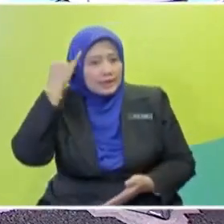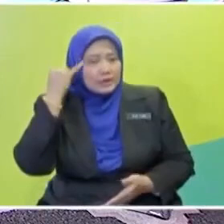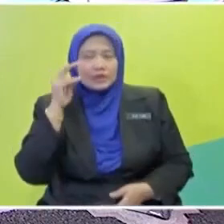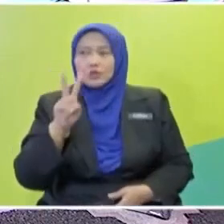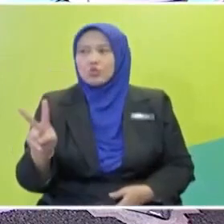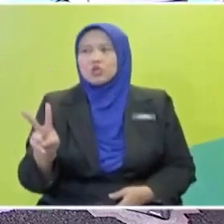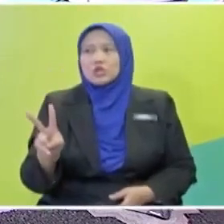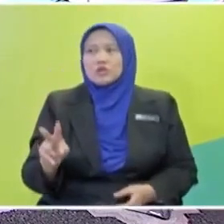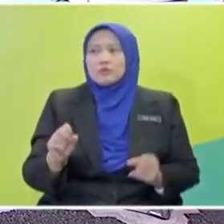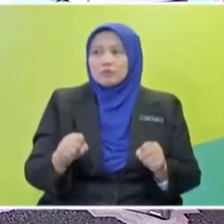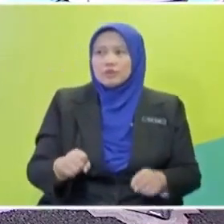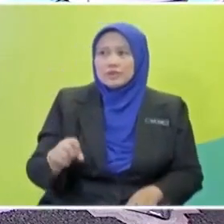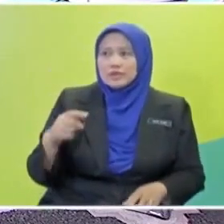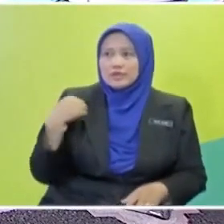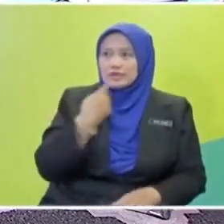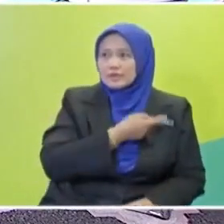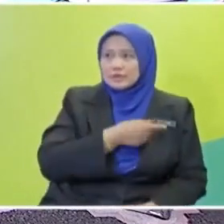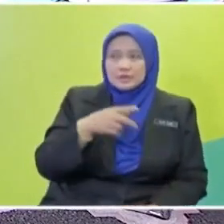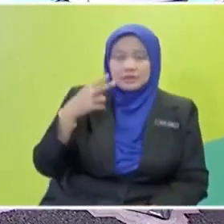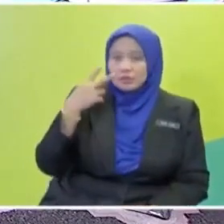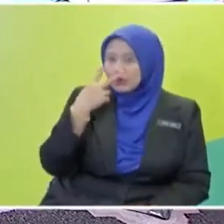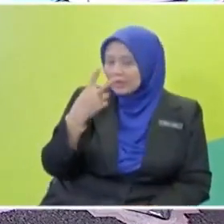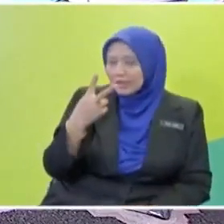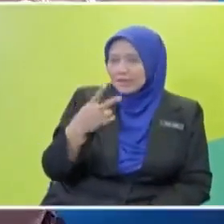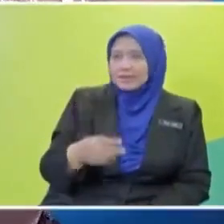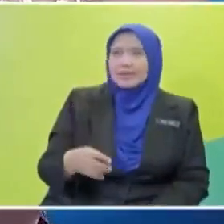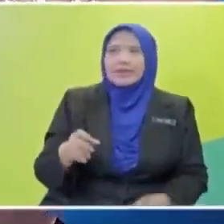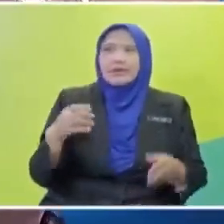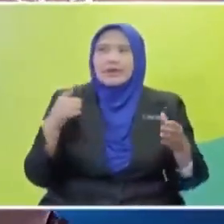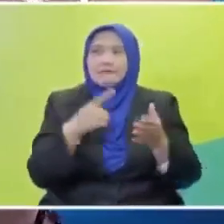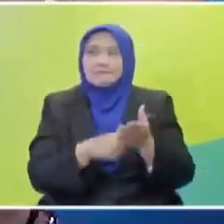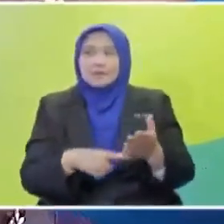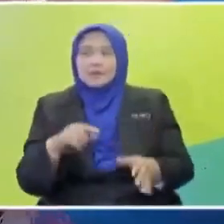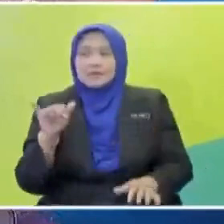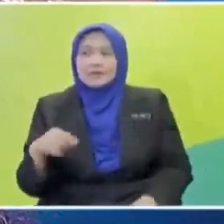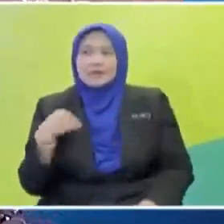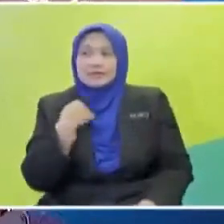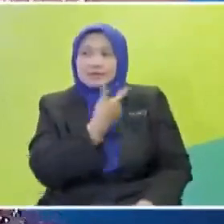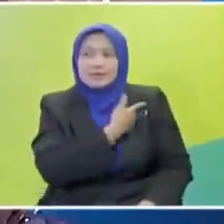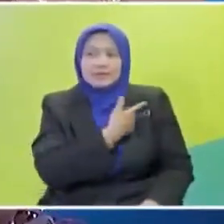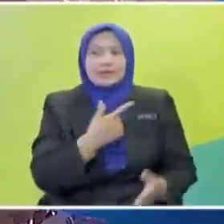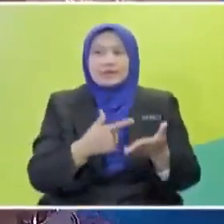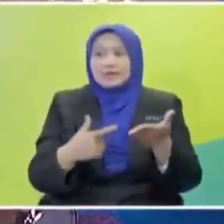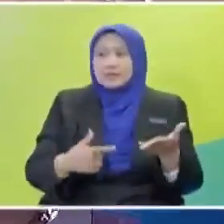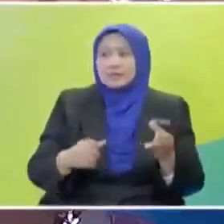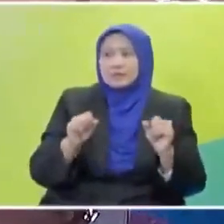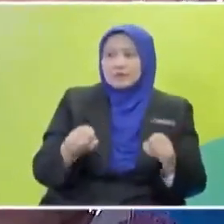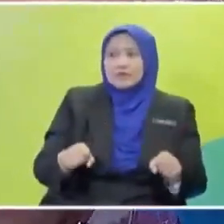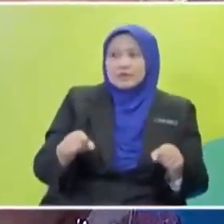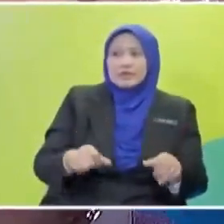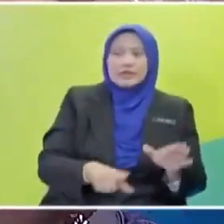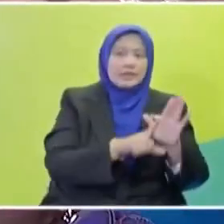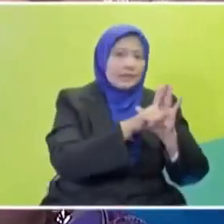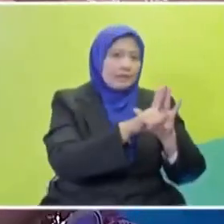dia nampaklah okey ni apa yang kita lakar ni. Ni apa? Okey, boleh tambah juga untuk warna. Okey, contoh kentang goreng. Okey, boleh label